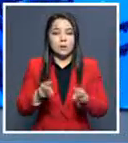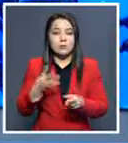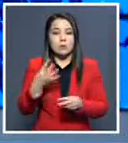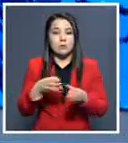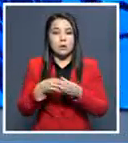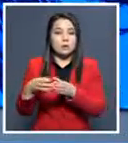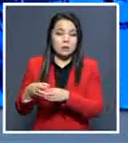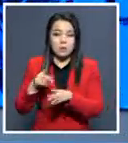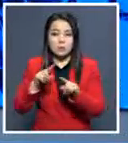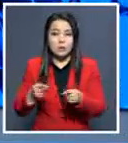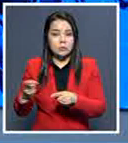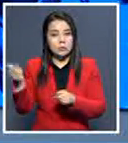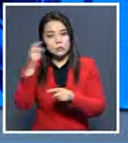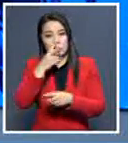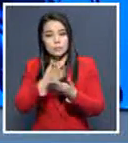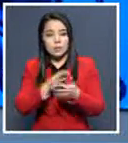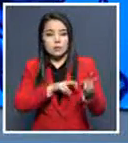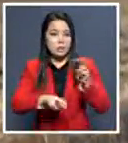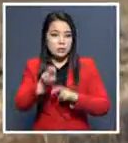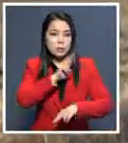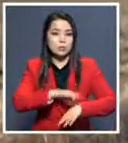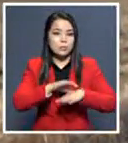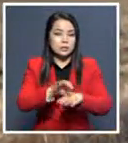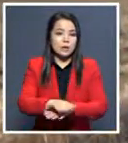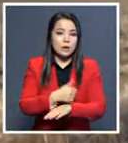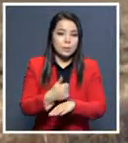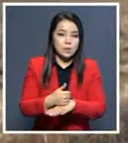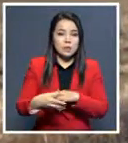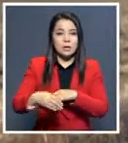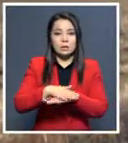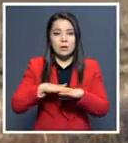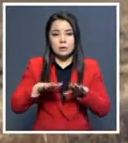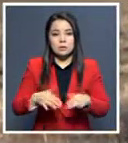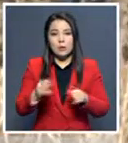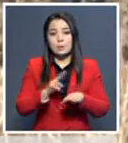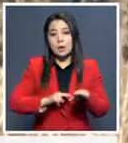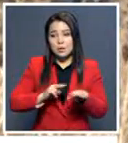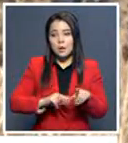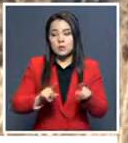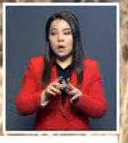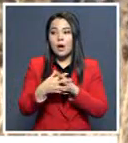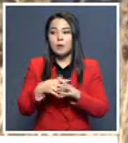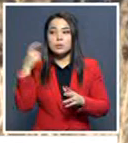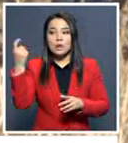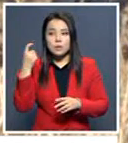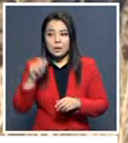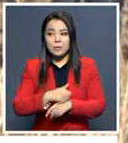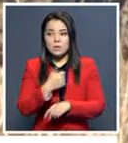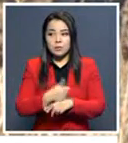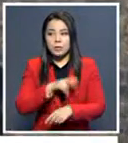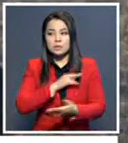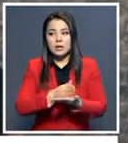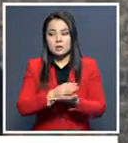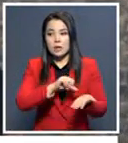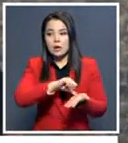аумағын тұтастай қамтыған жедел іздестіру шарасына әкімшілік, жергілікті және криминалды полиция мен ауыл шаруашылығы басқармасының